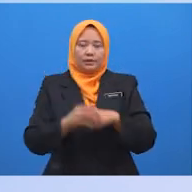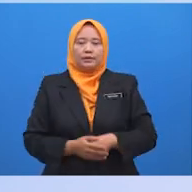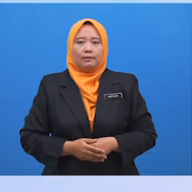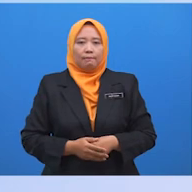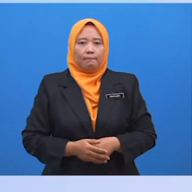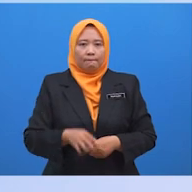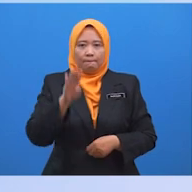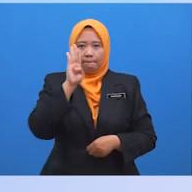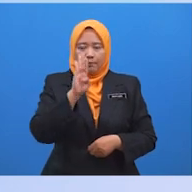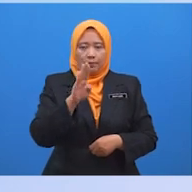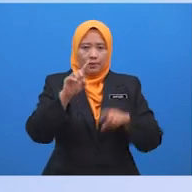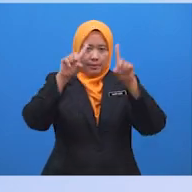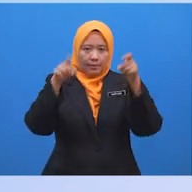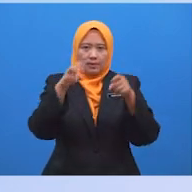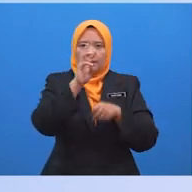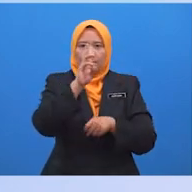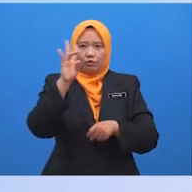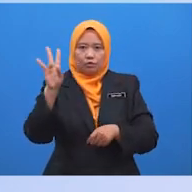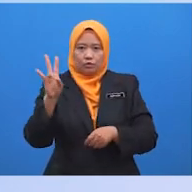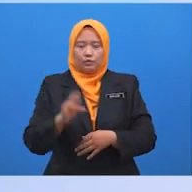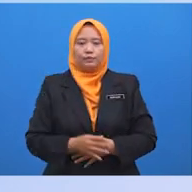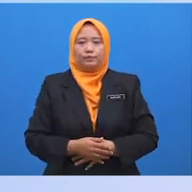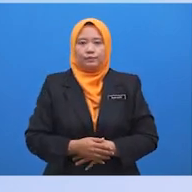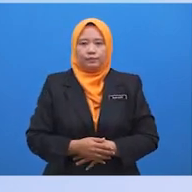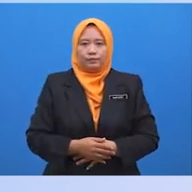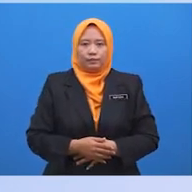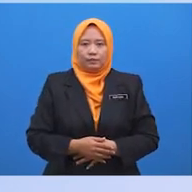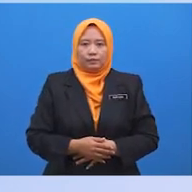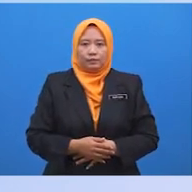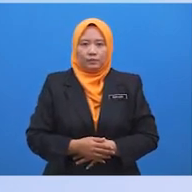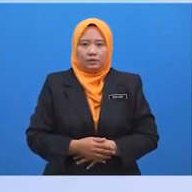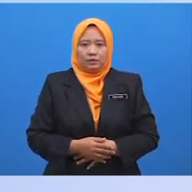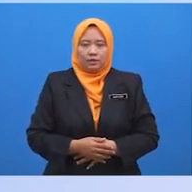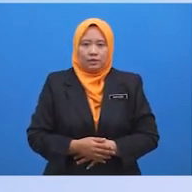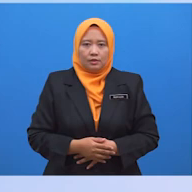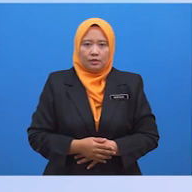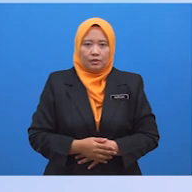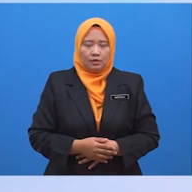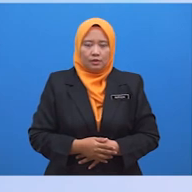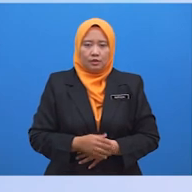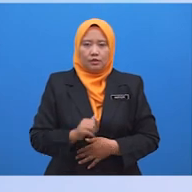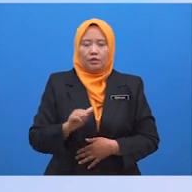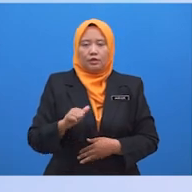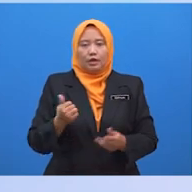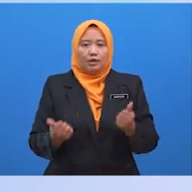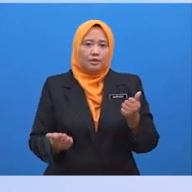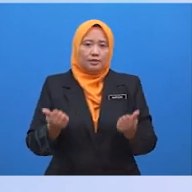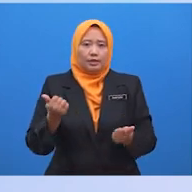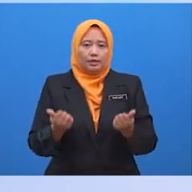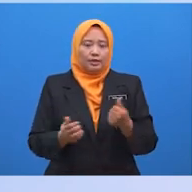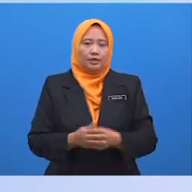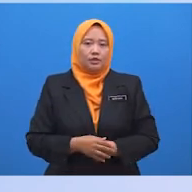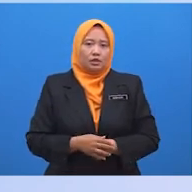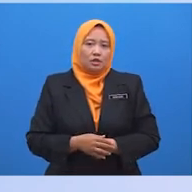yang pertama, dengan mengandaikan X1, Y1 mewakili koordinat